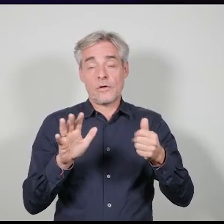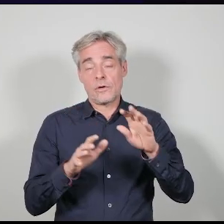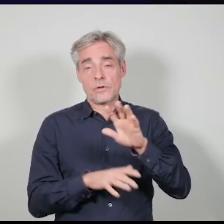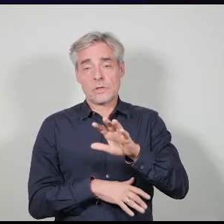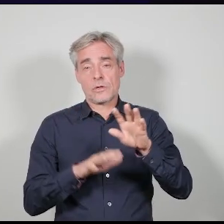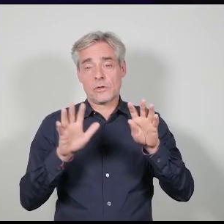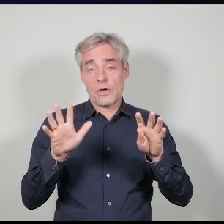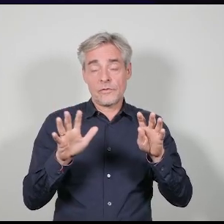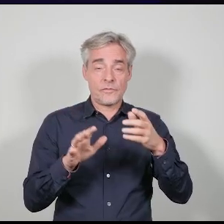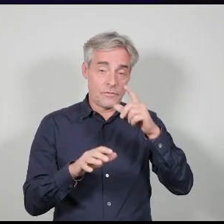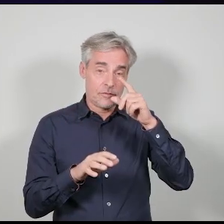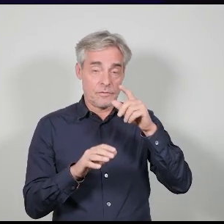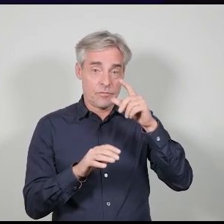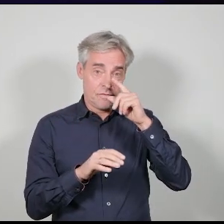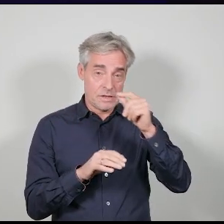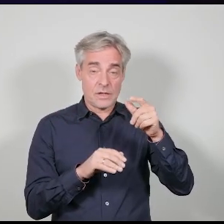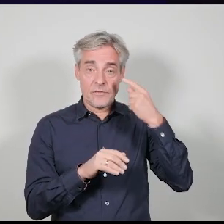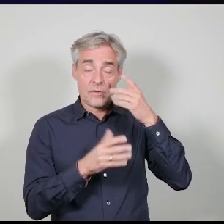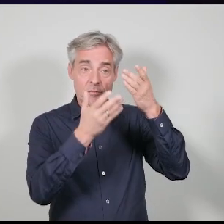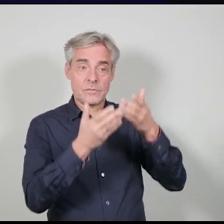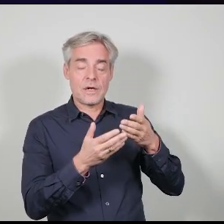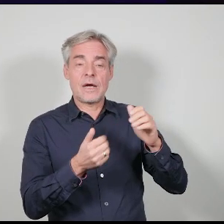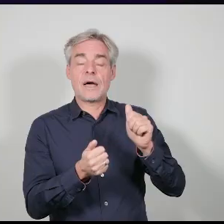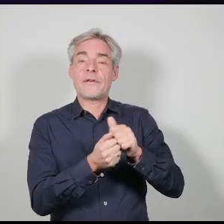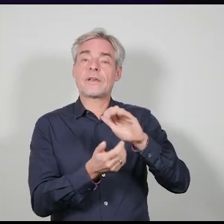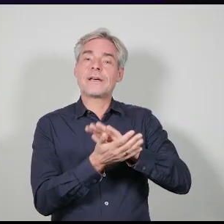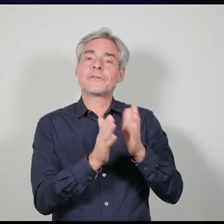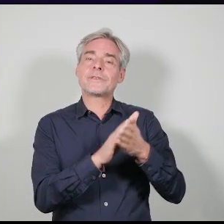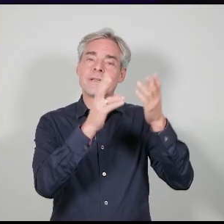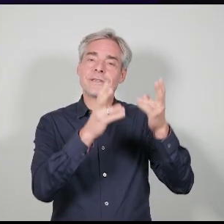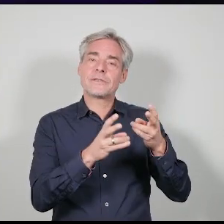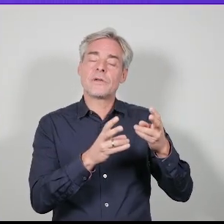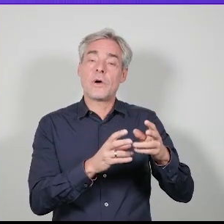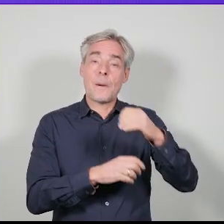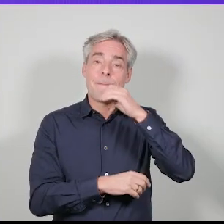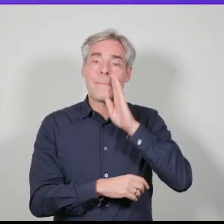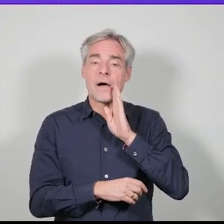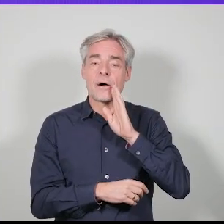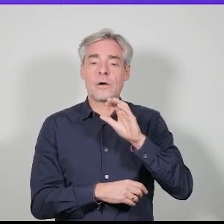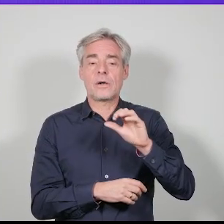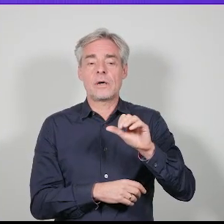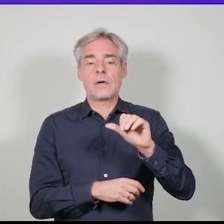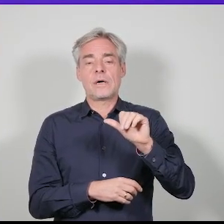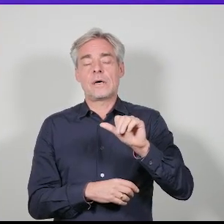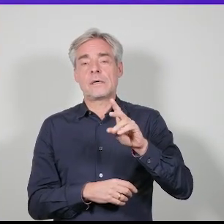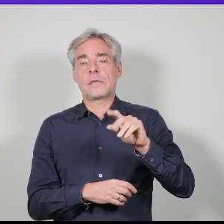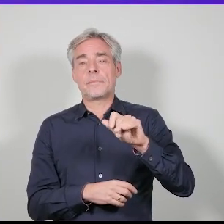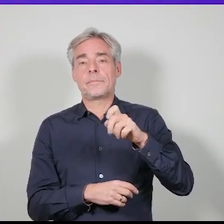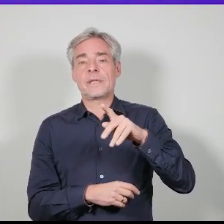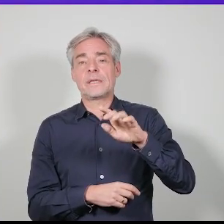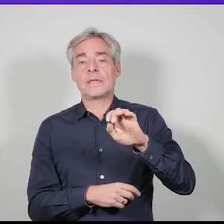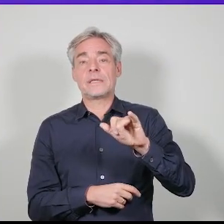Après Parents qui s'est monté, porté par cette association de parents, l'ADAPI 29, où il y a